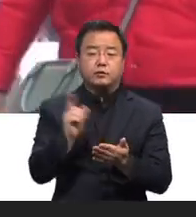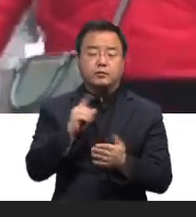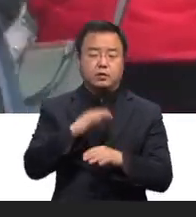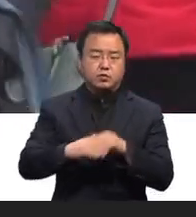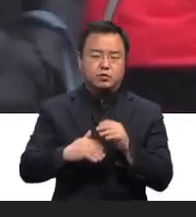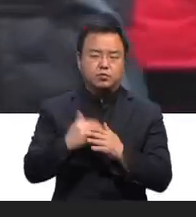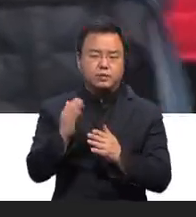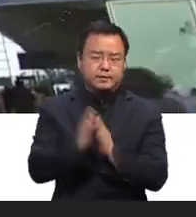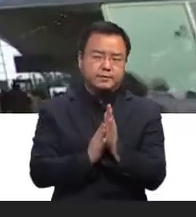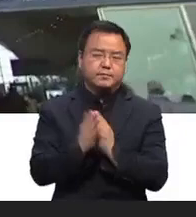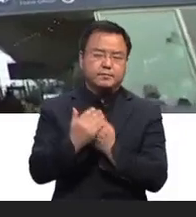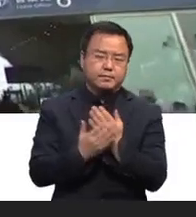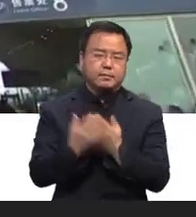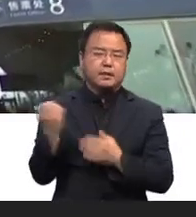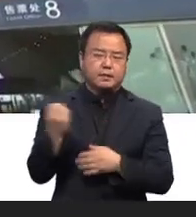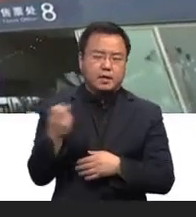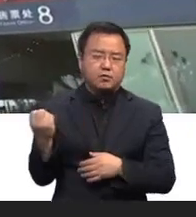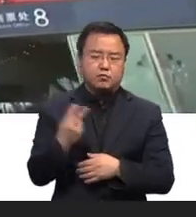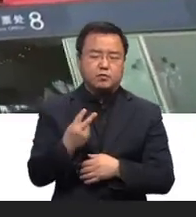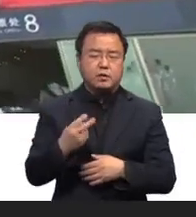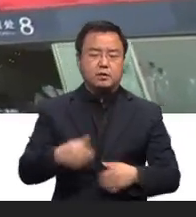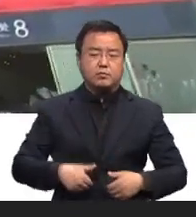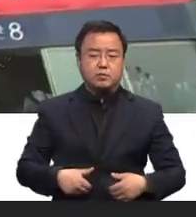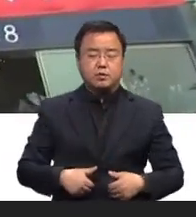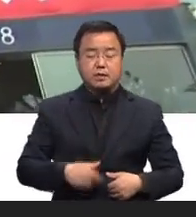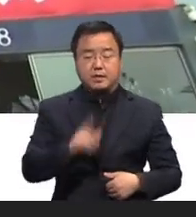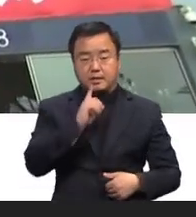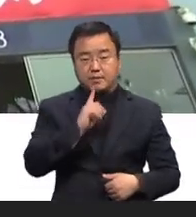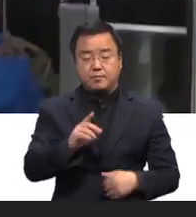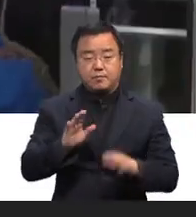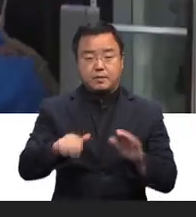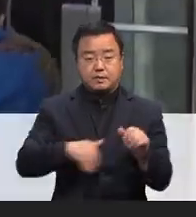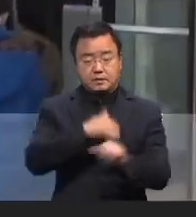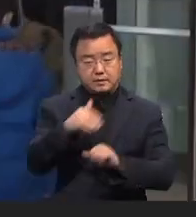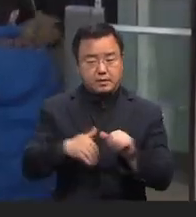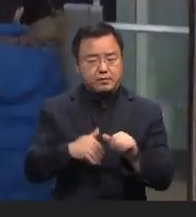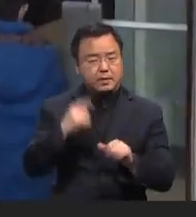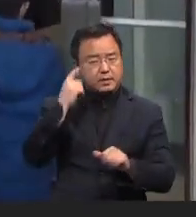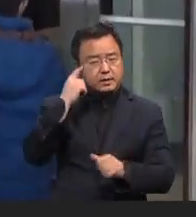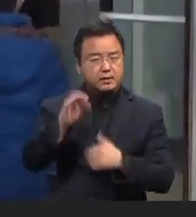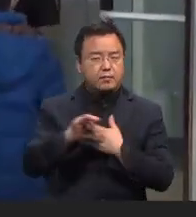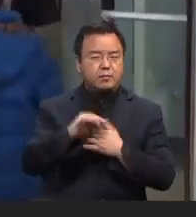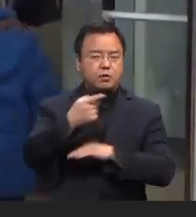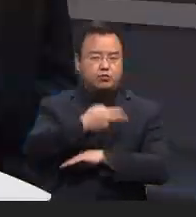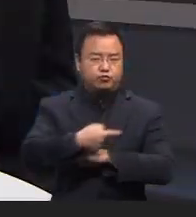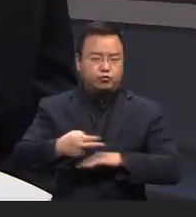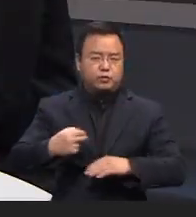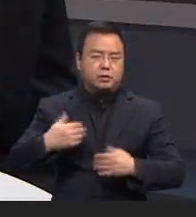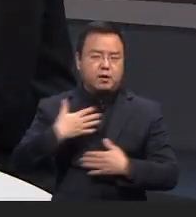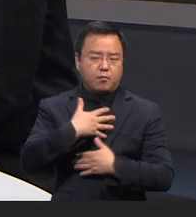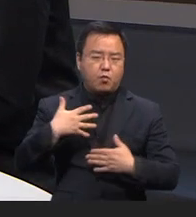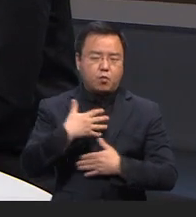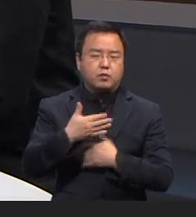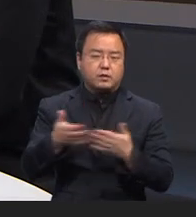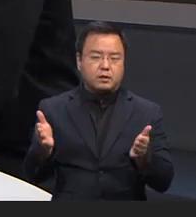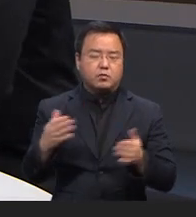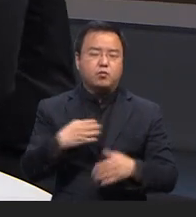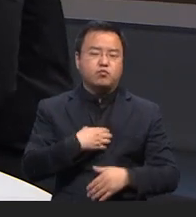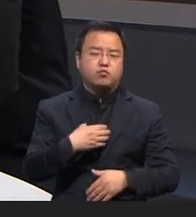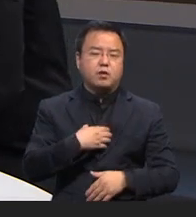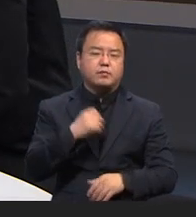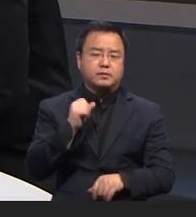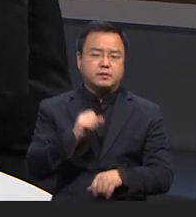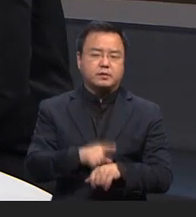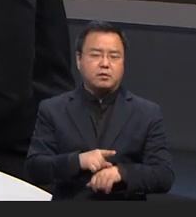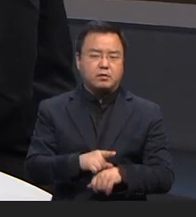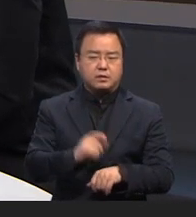자주 씻는 것이 도움이 될 수 있다 이런 것이고요 4 어 이런 정황으로 봤을 때는 현재 수영장이나 목욕탕 같은 경우에도 어느 정도 위험성이 있다고 할